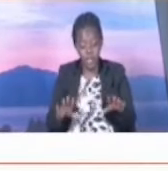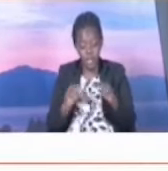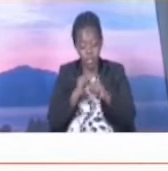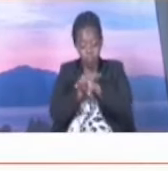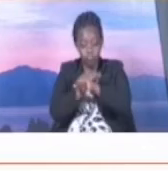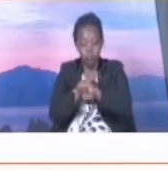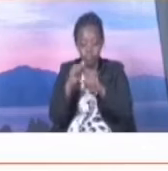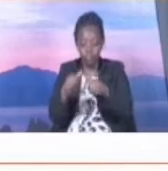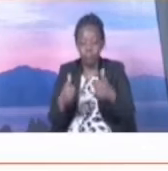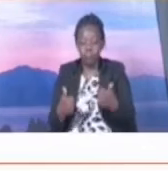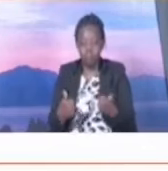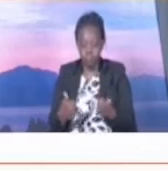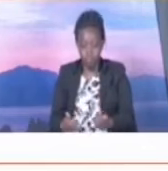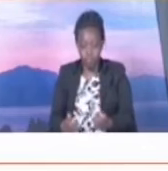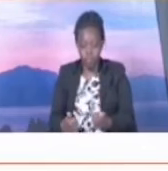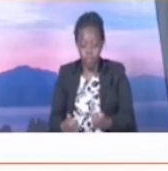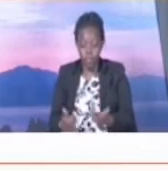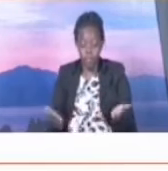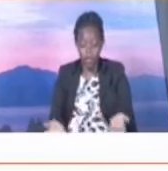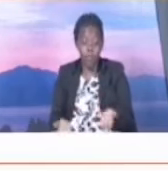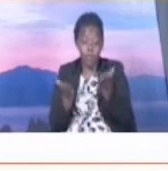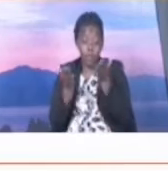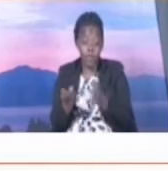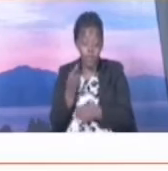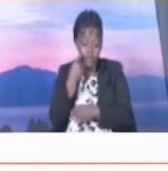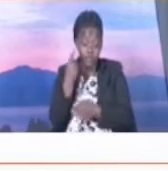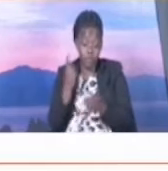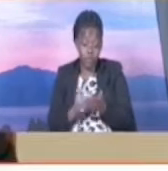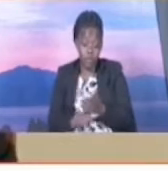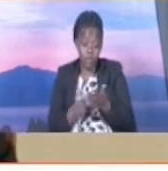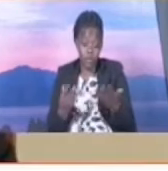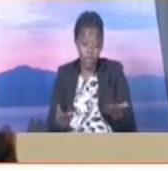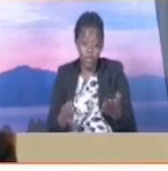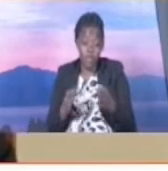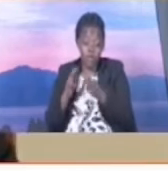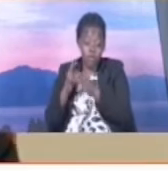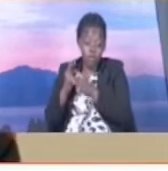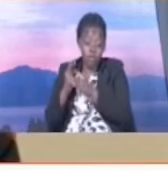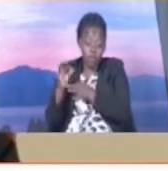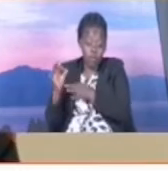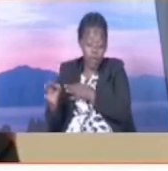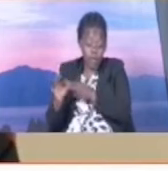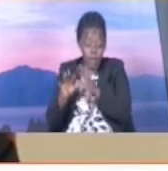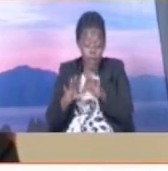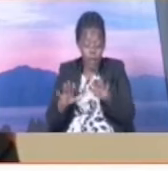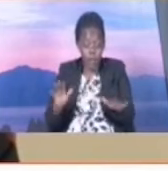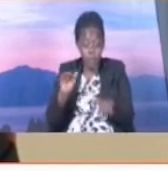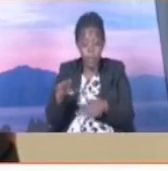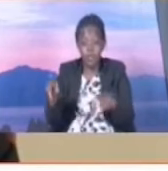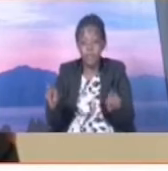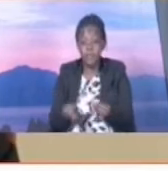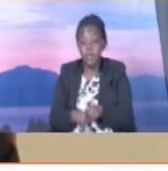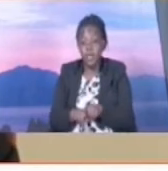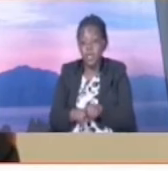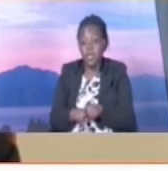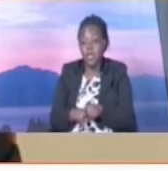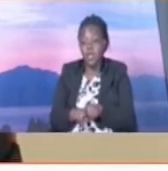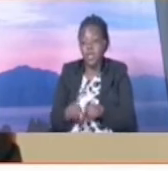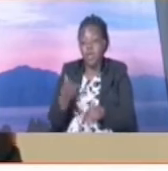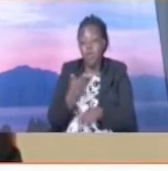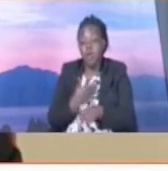butiribiri nga tusoosowaza n'okulaba nti tufuna abayima ku ttaka eryo ate n'ekirala okubaako